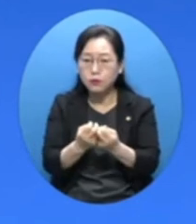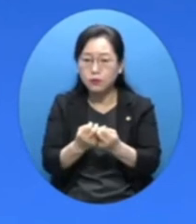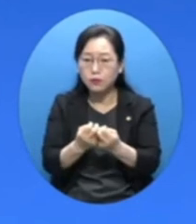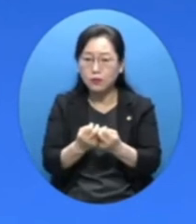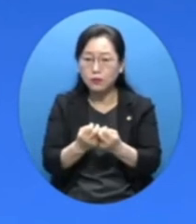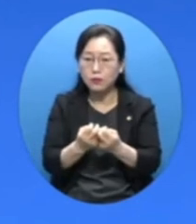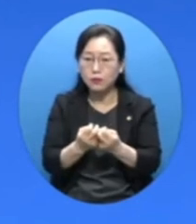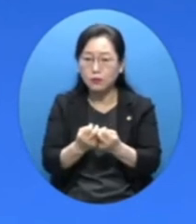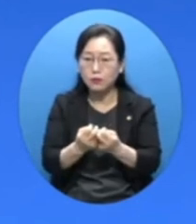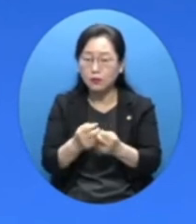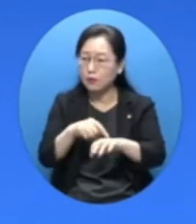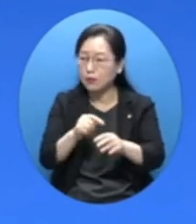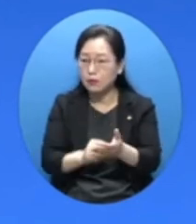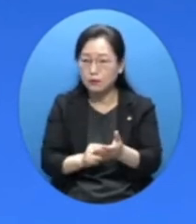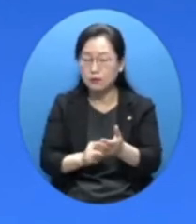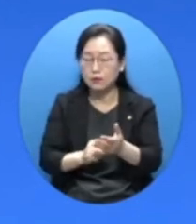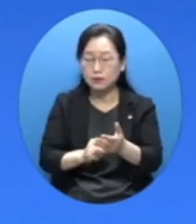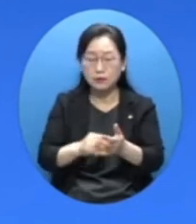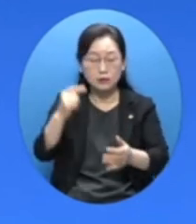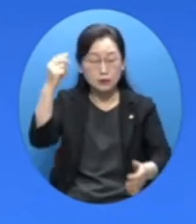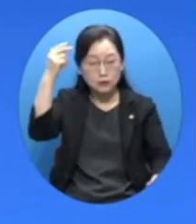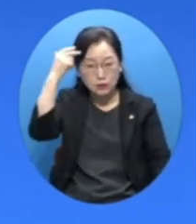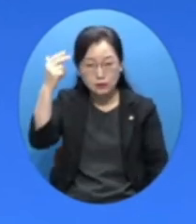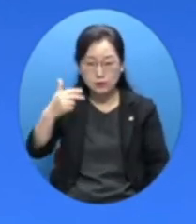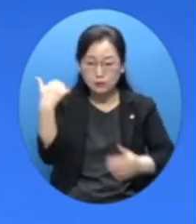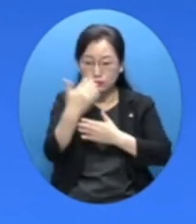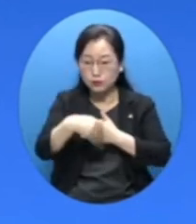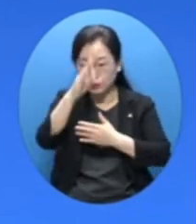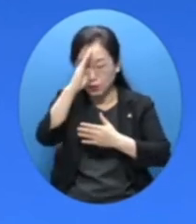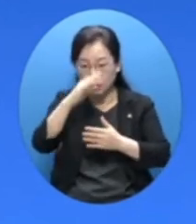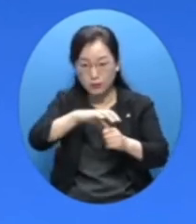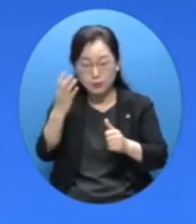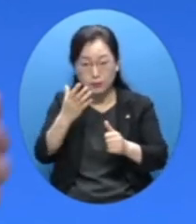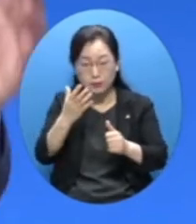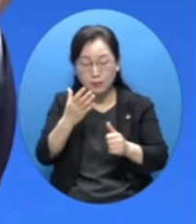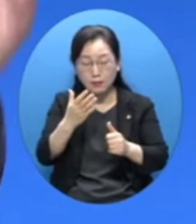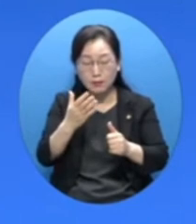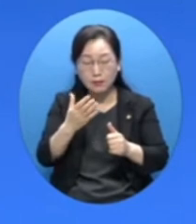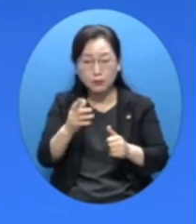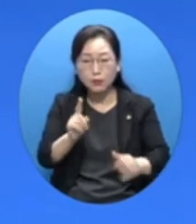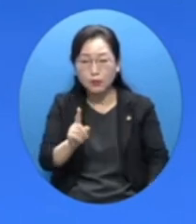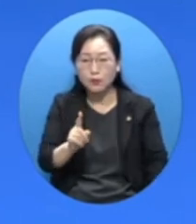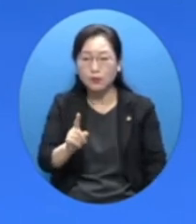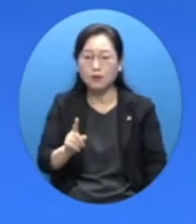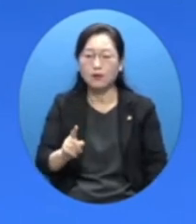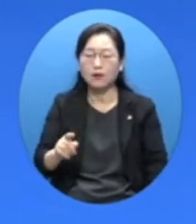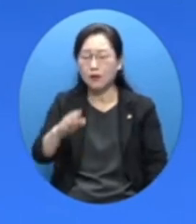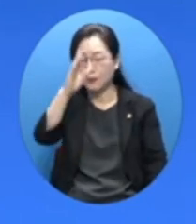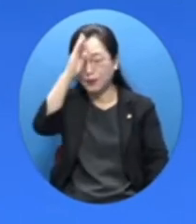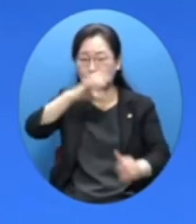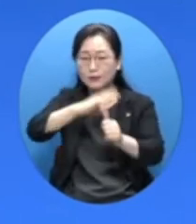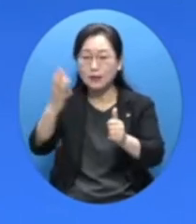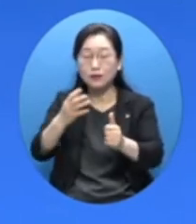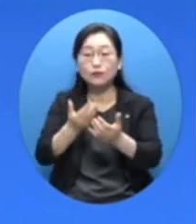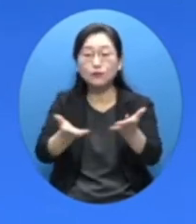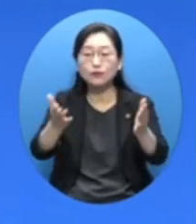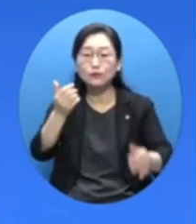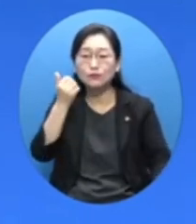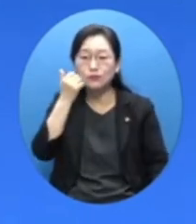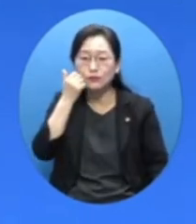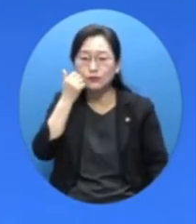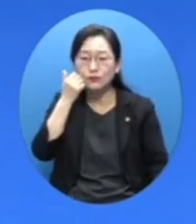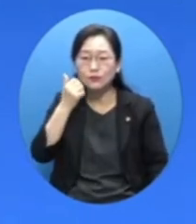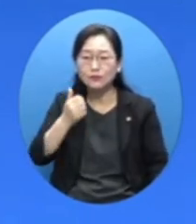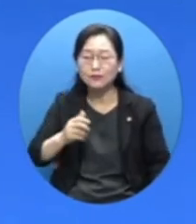명 정신적인 병 육신의 있겠습니까 우리를 모든 병에서 자유케 하실 분은